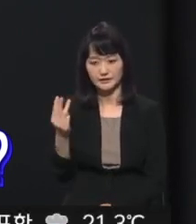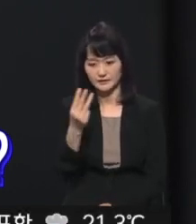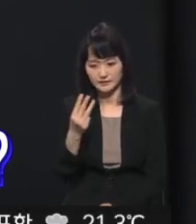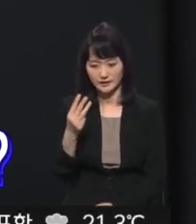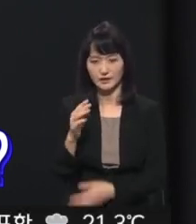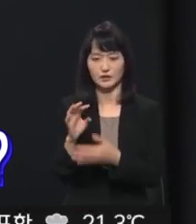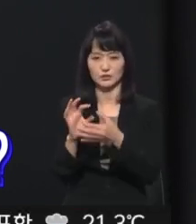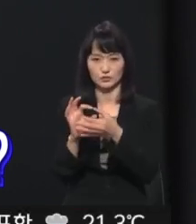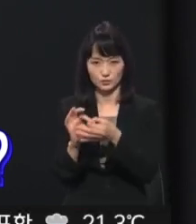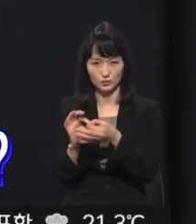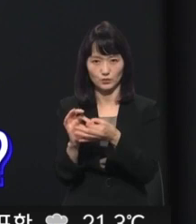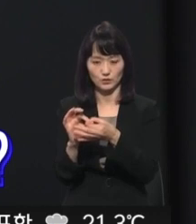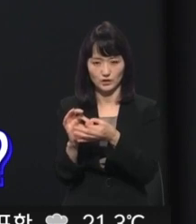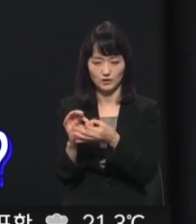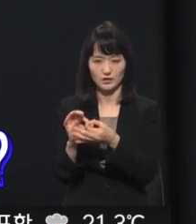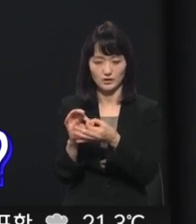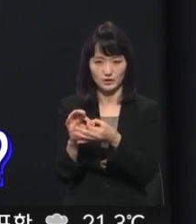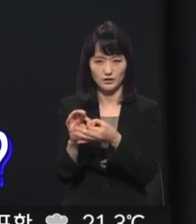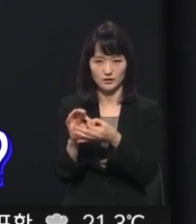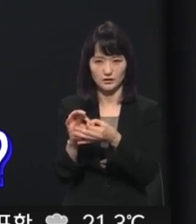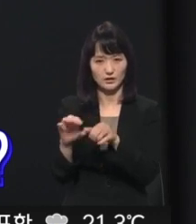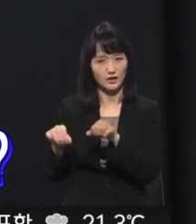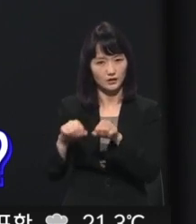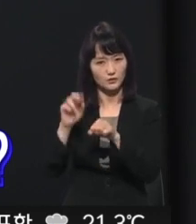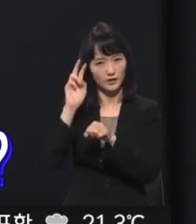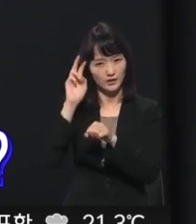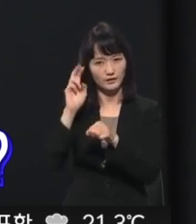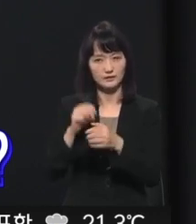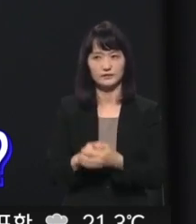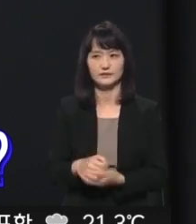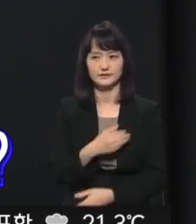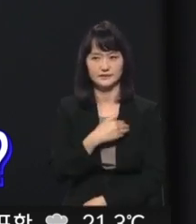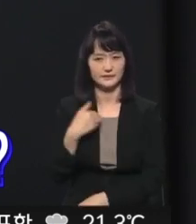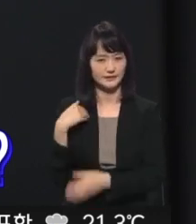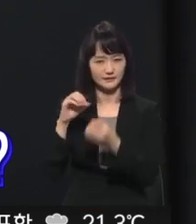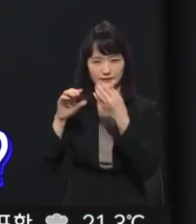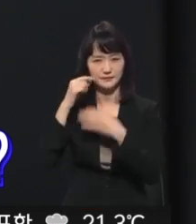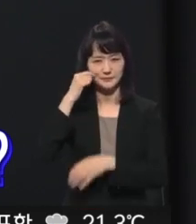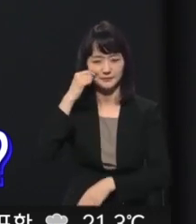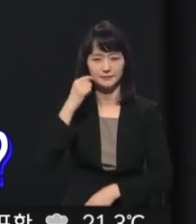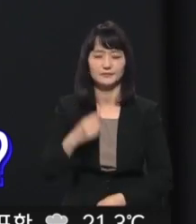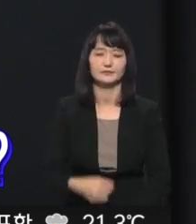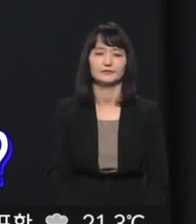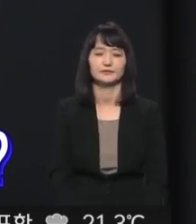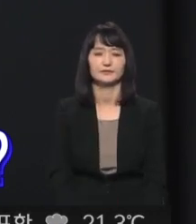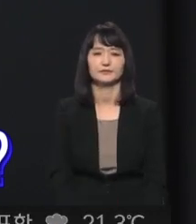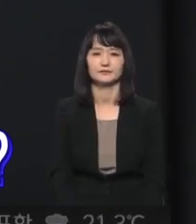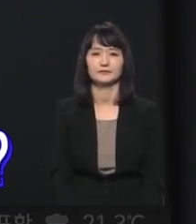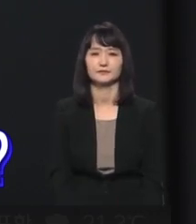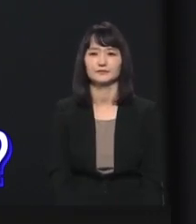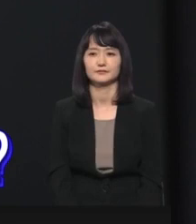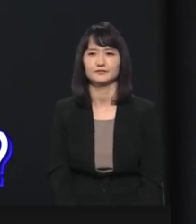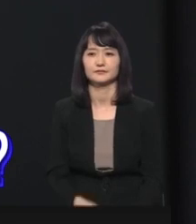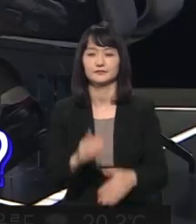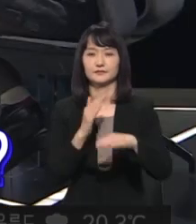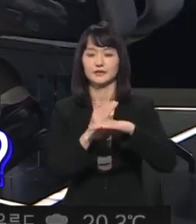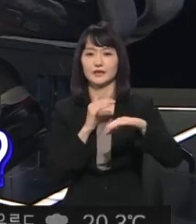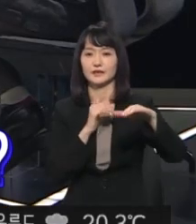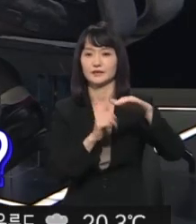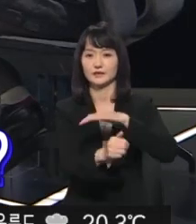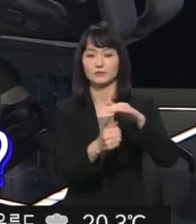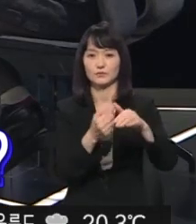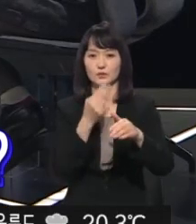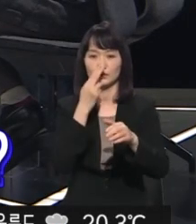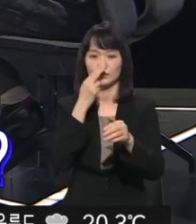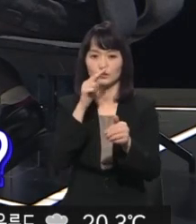외부에선 관측이 되는데 예 사실 뭐 자신있게 말씀 못드리겠네요 또 뭐 이게 이제 담궈 4인 제 생각이 있으신